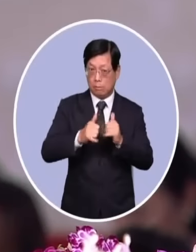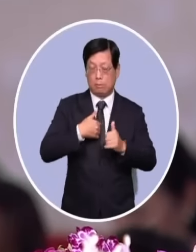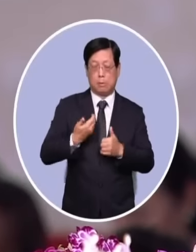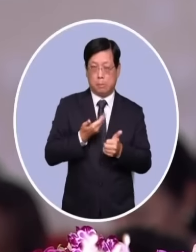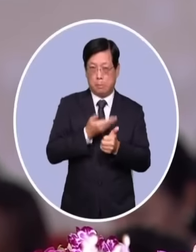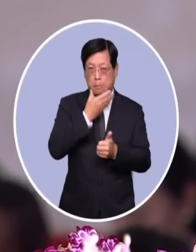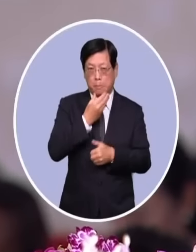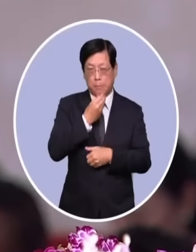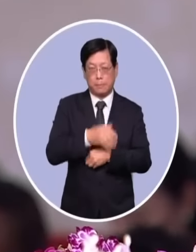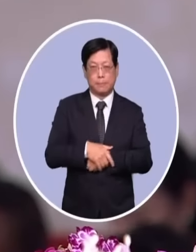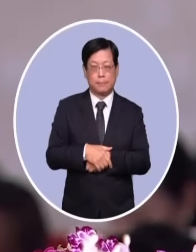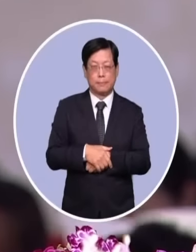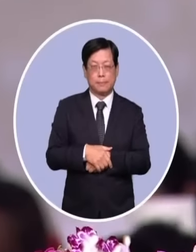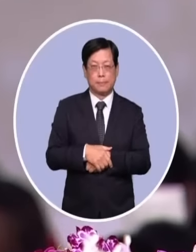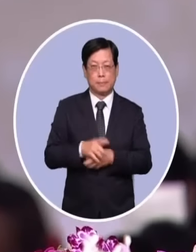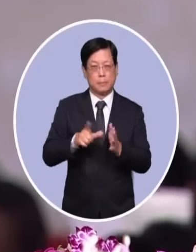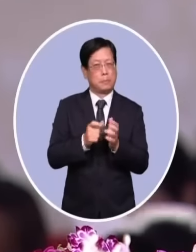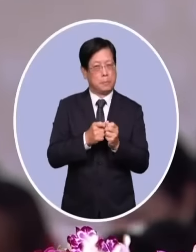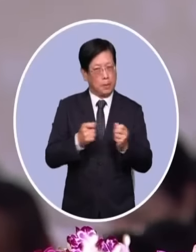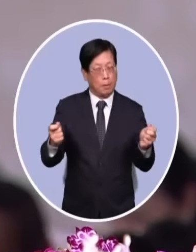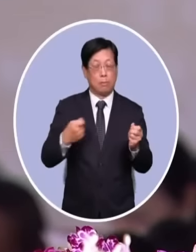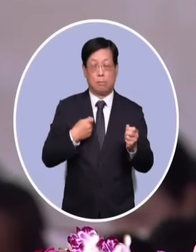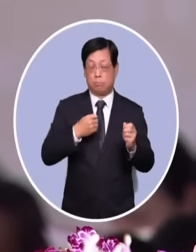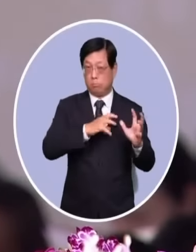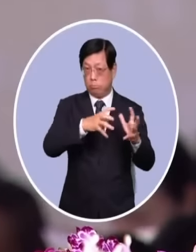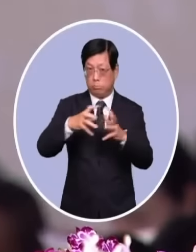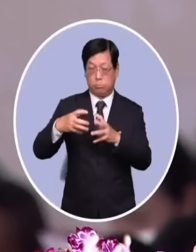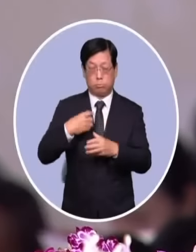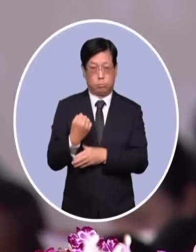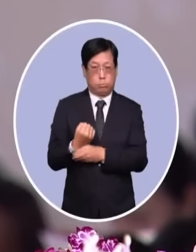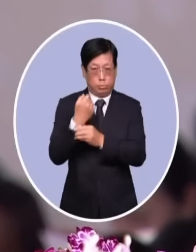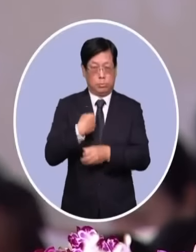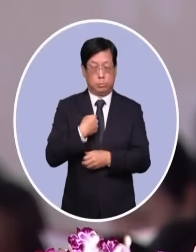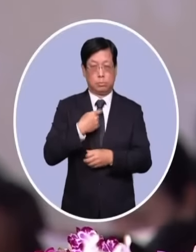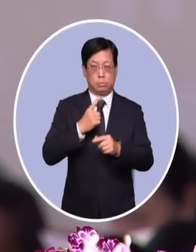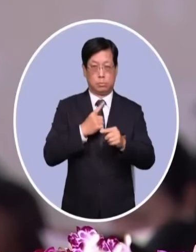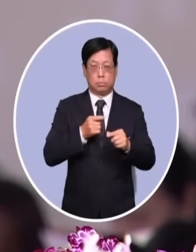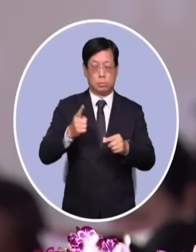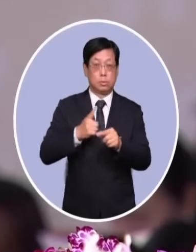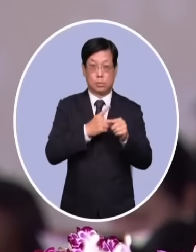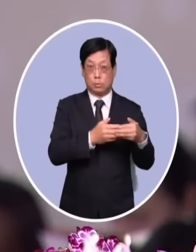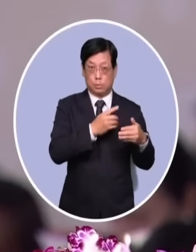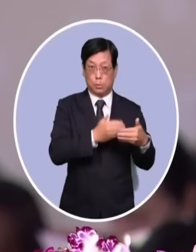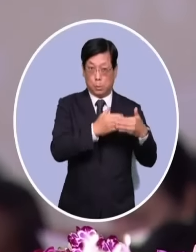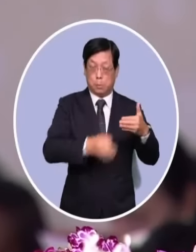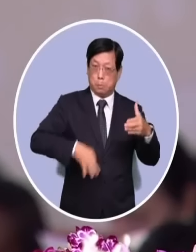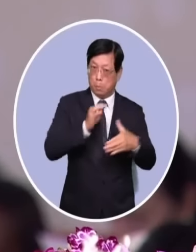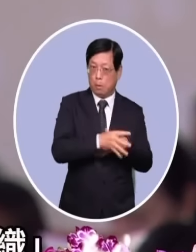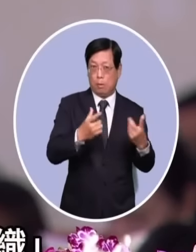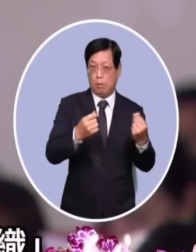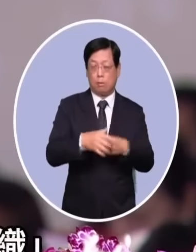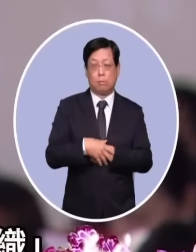祉。长期以来，世界各国支持中国、投资中国，以及协助